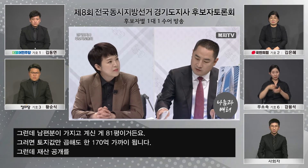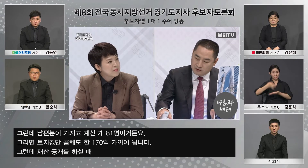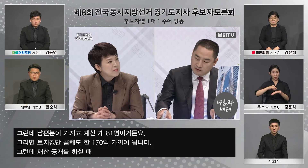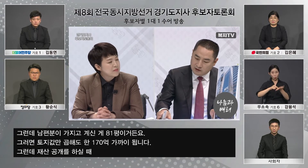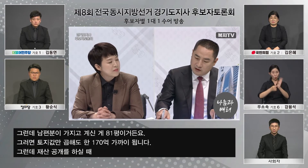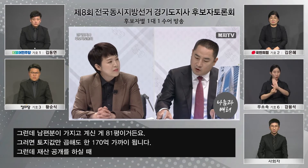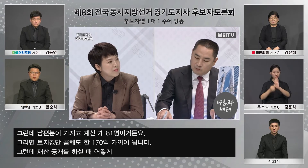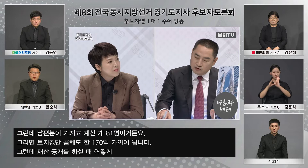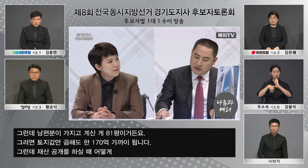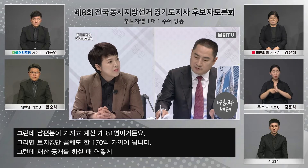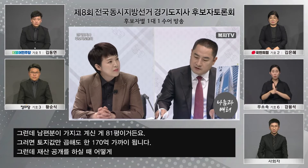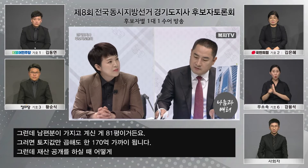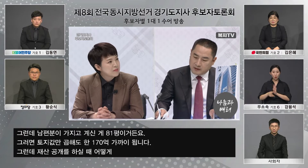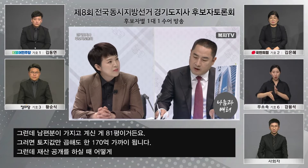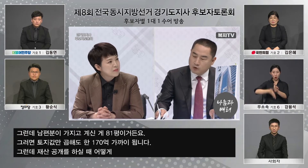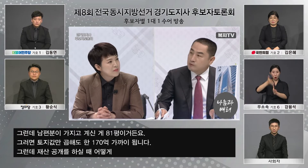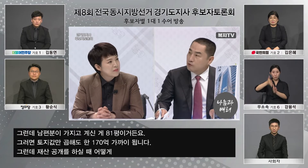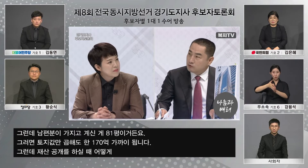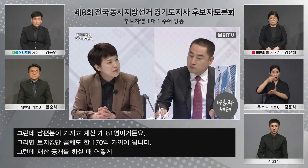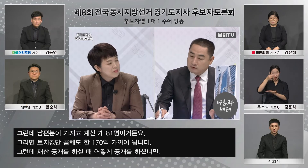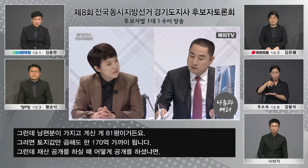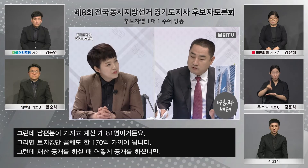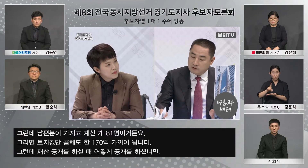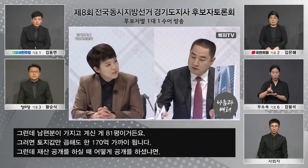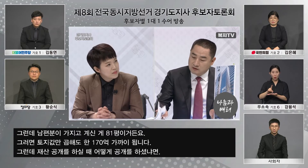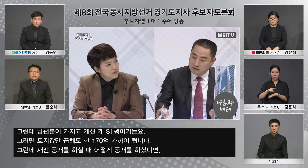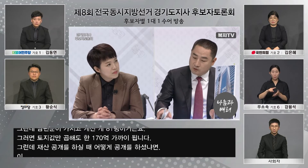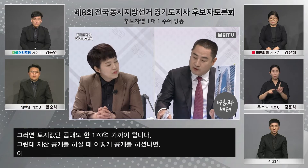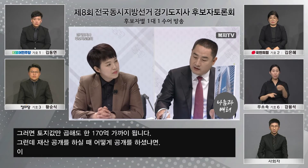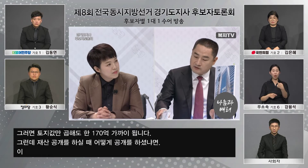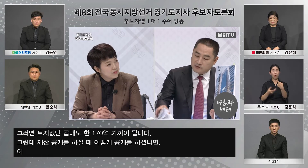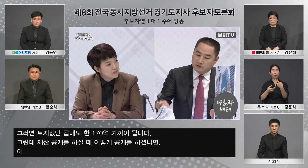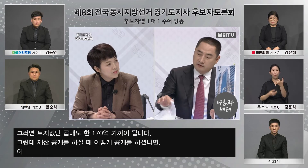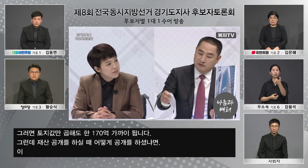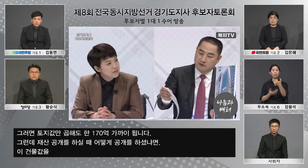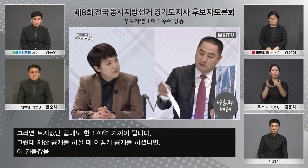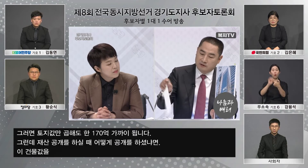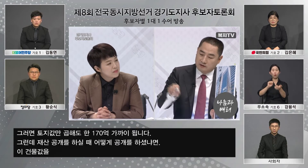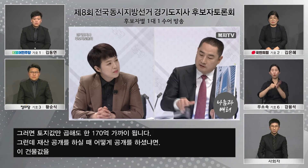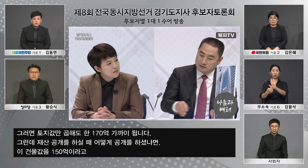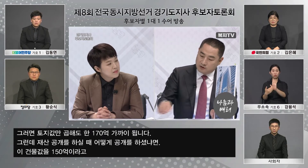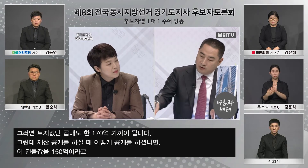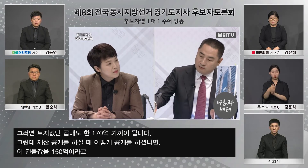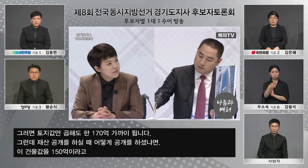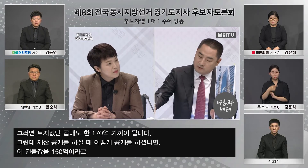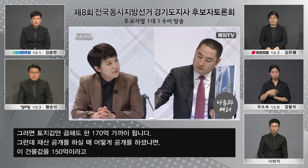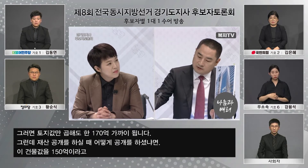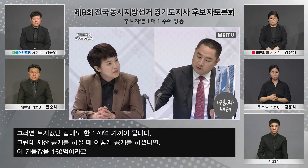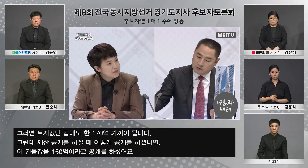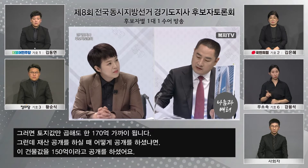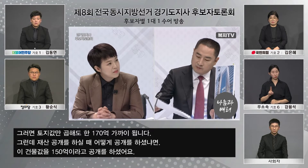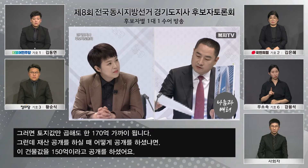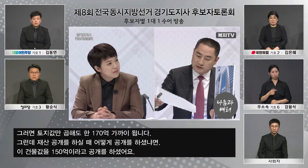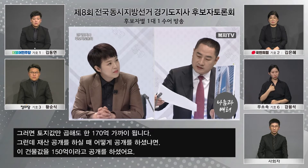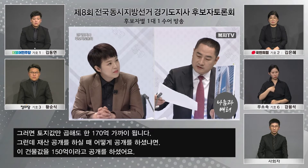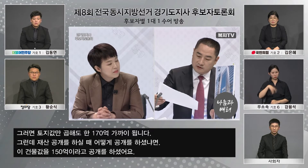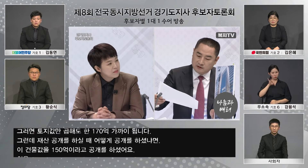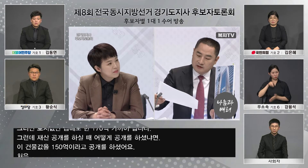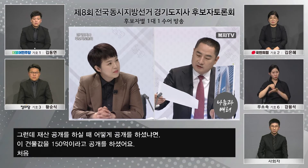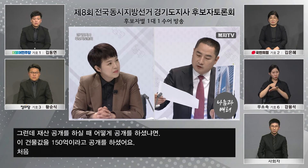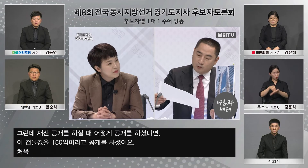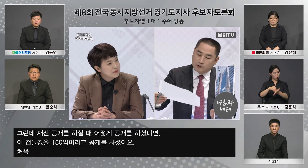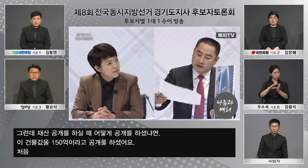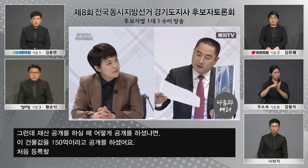하셨냐면 이 건물 값을 150억으로 공개를 하셨어요. 처음 등록할 때부터